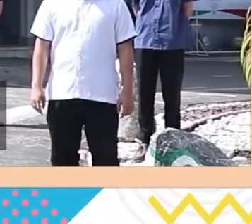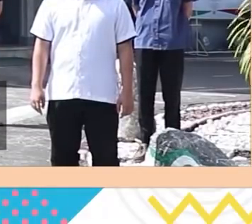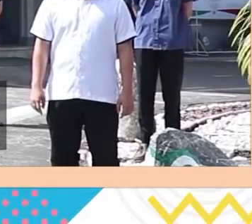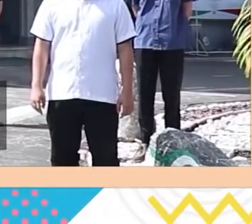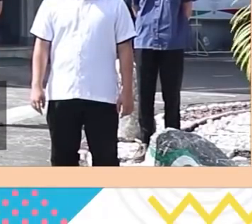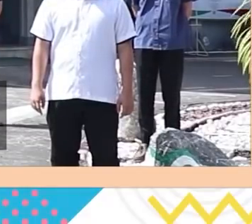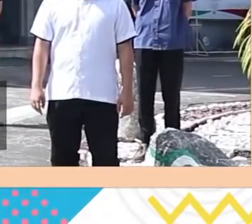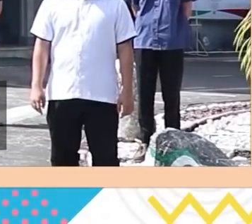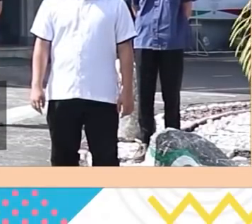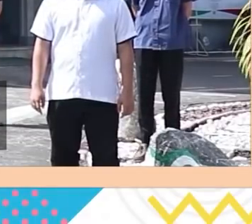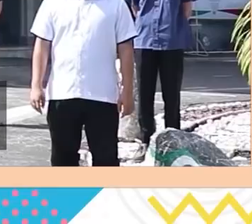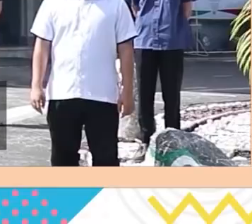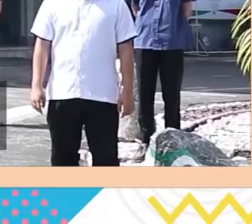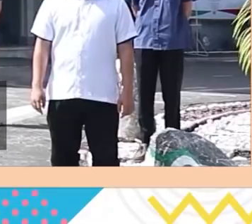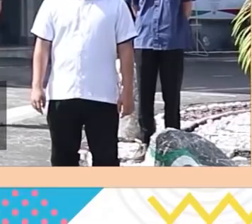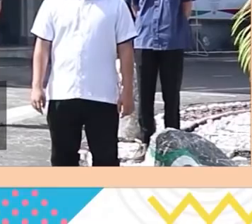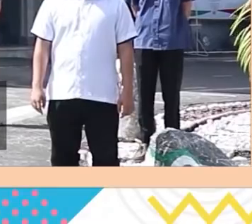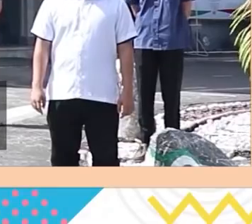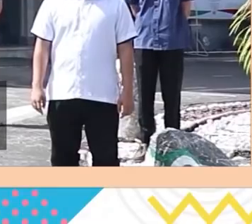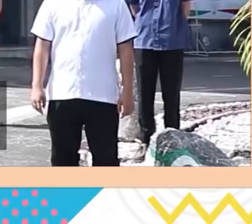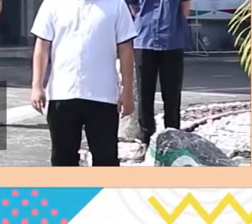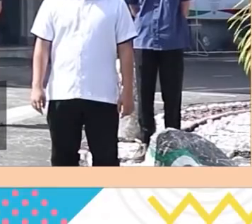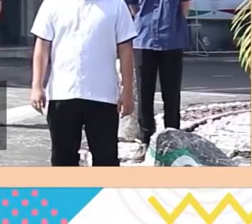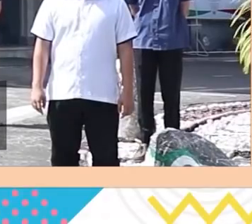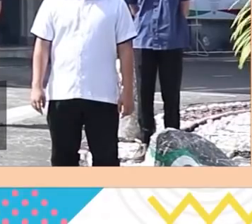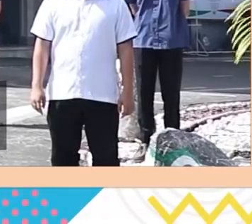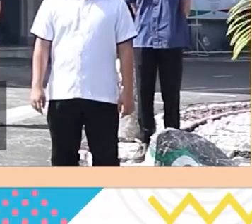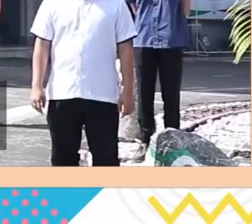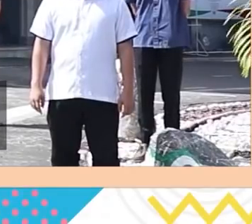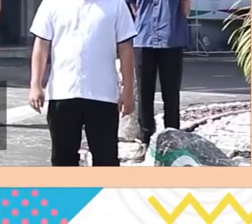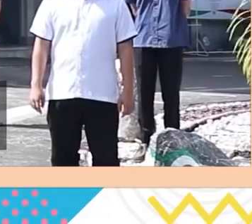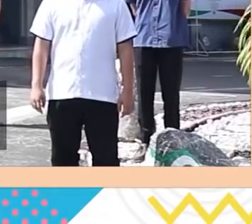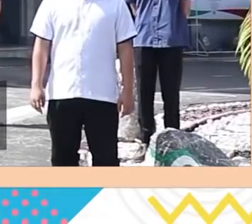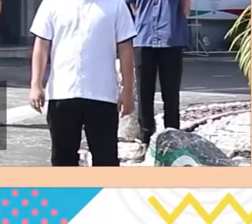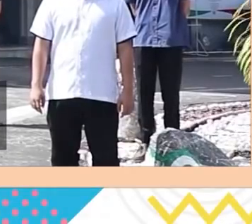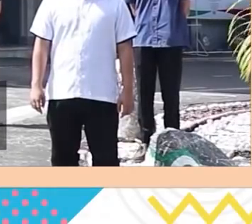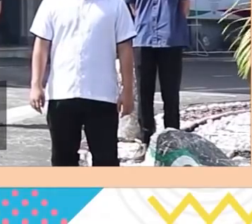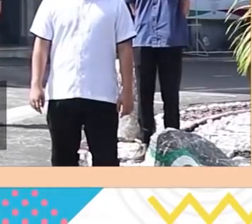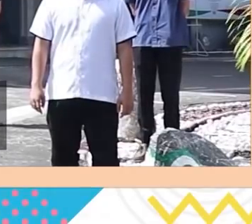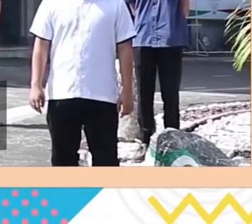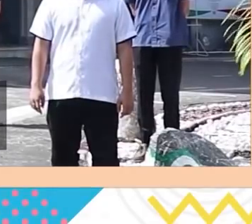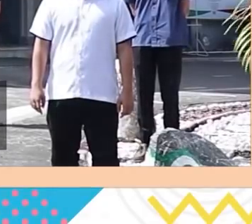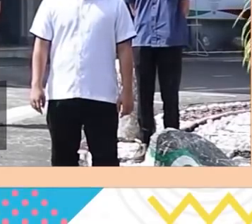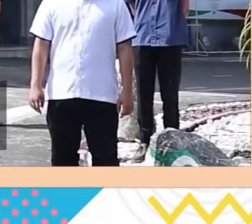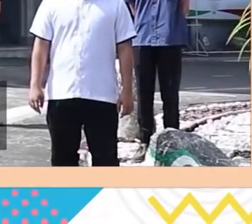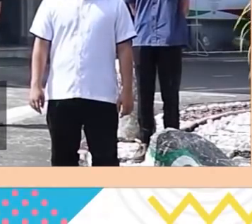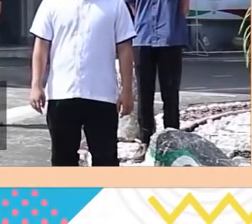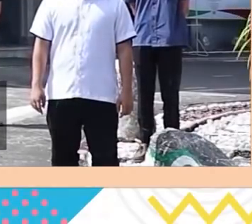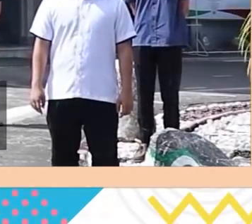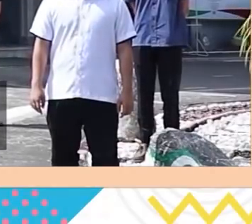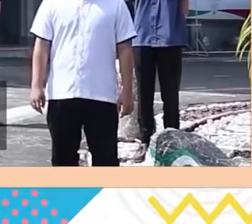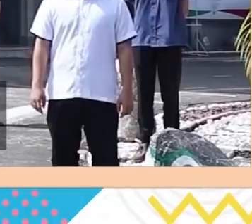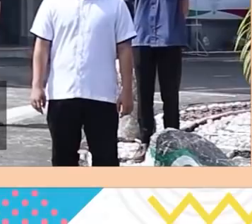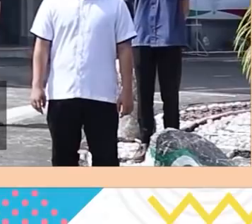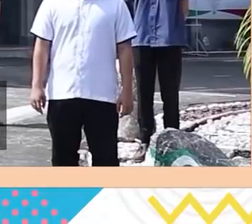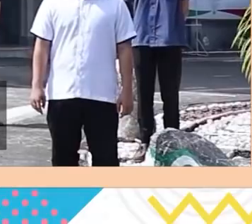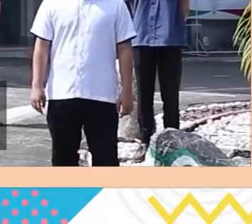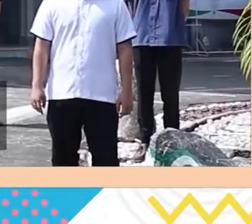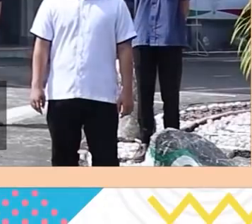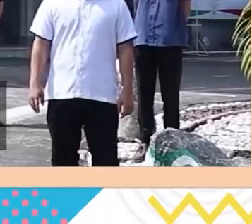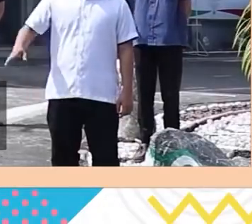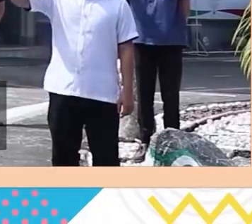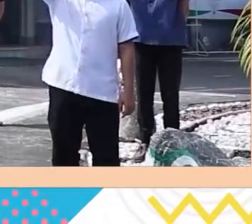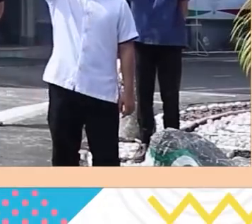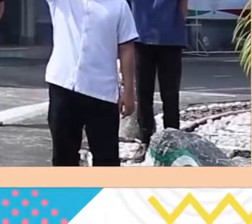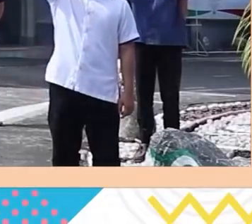Lunes tuptup Biyernes, kada alas 4 sang hapon. Kay alas 4 na, CFO News